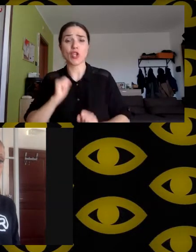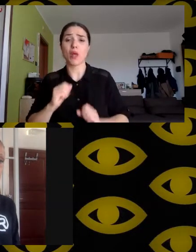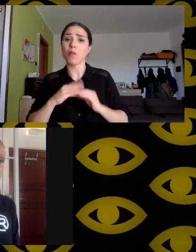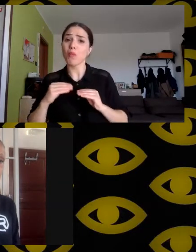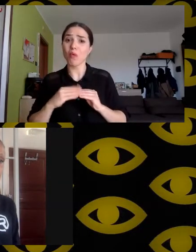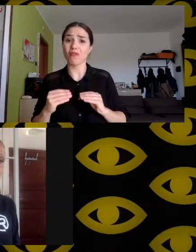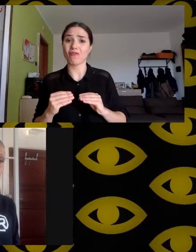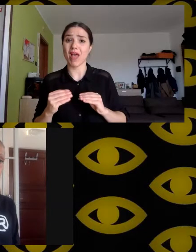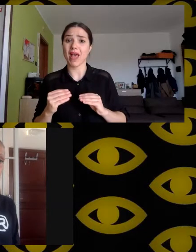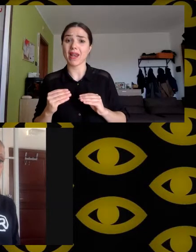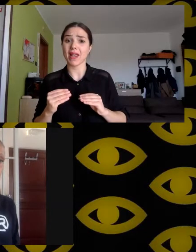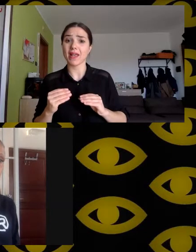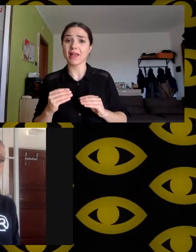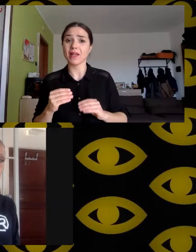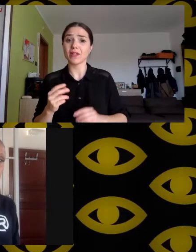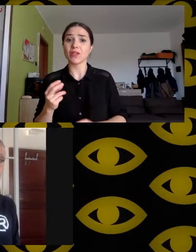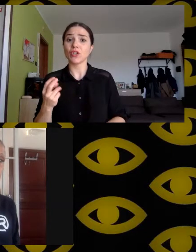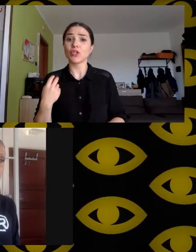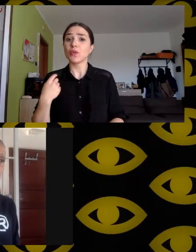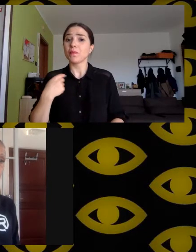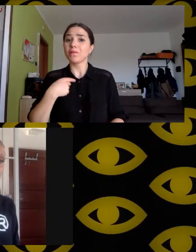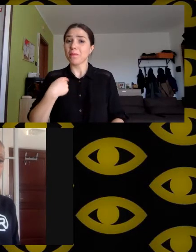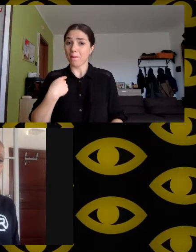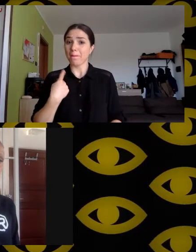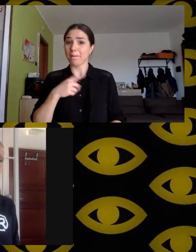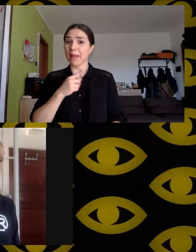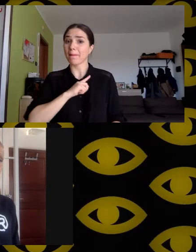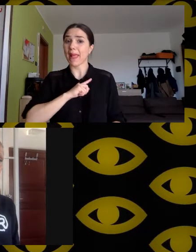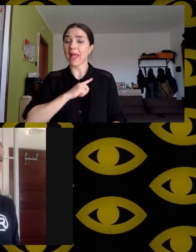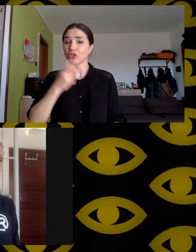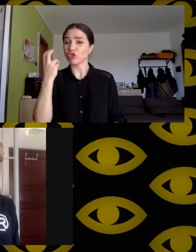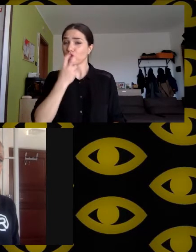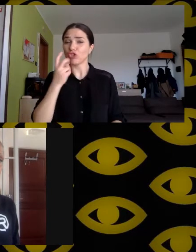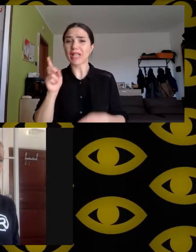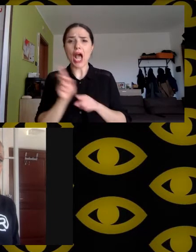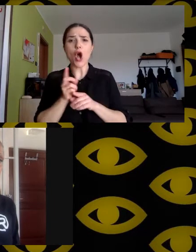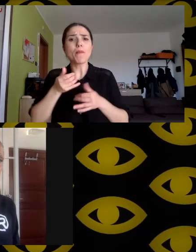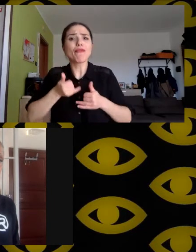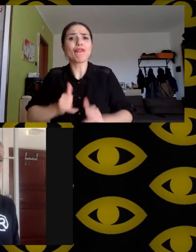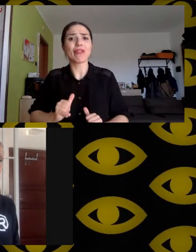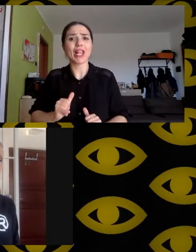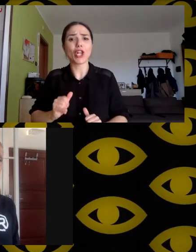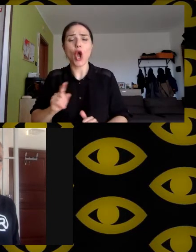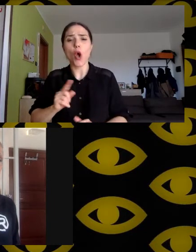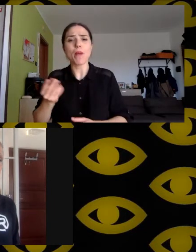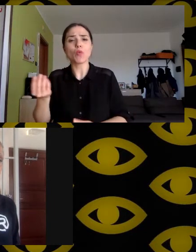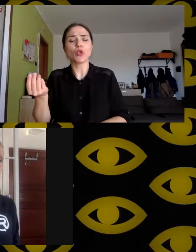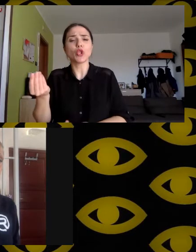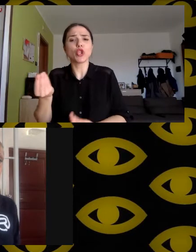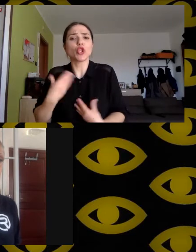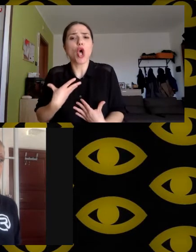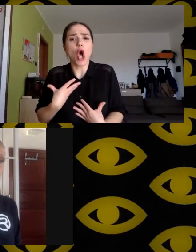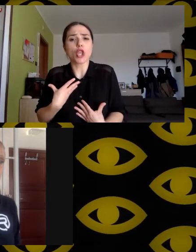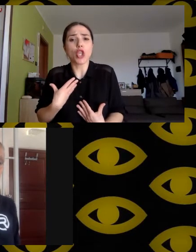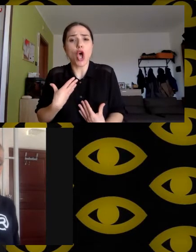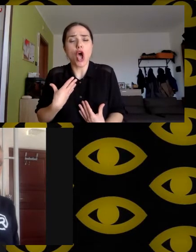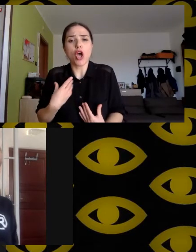farsi rispettare. La cecità per me è come un figlio, me l'hanno donato e io non voglio che nessuno gli manchi mai di rispetto.